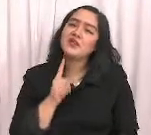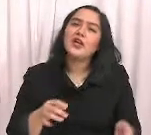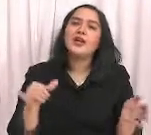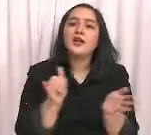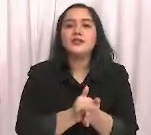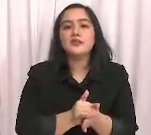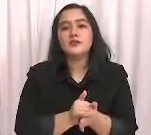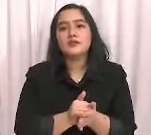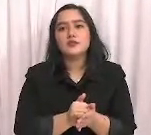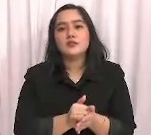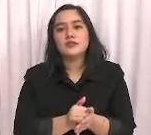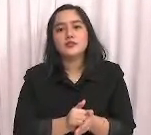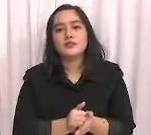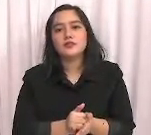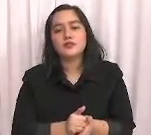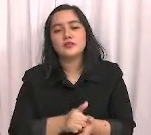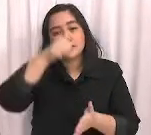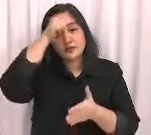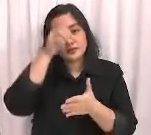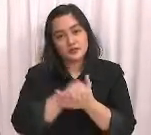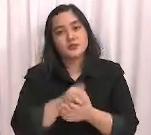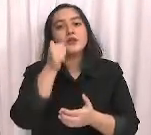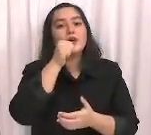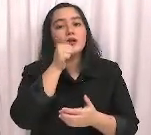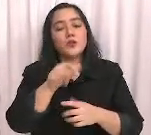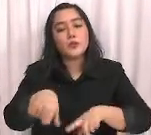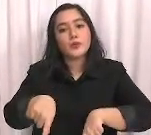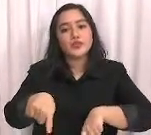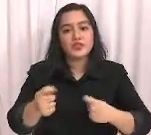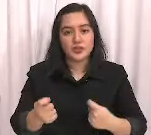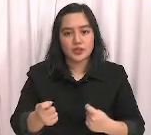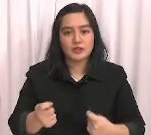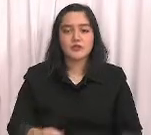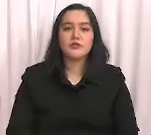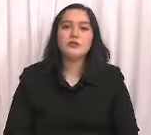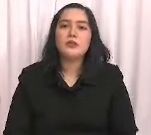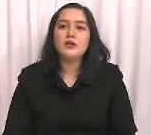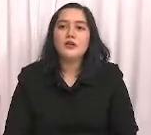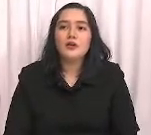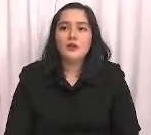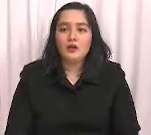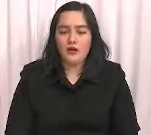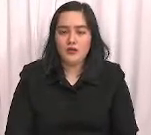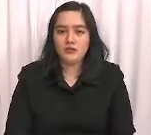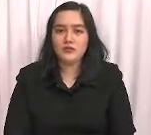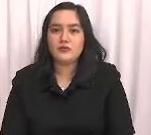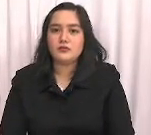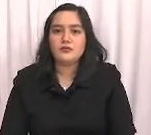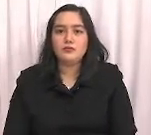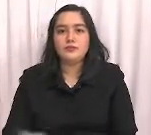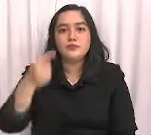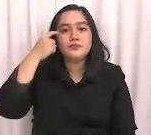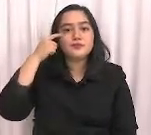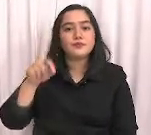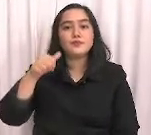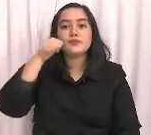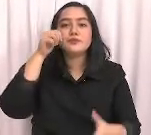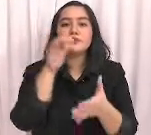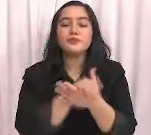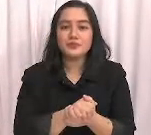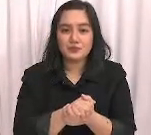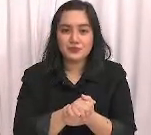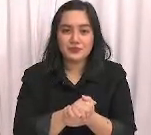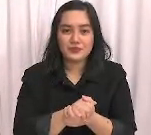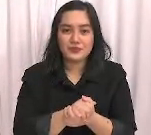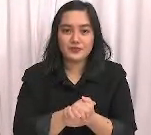sa mga nanay na nakakaramdam sila na humiliated sila kasi nasa loob lang sila ng bahay, alam niyo po ba na mas malaki